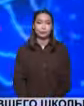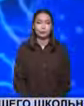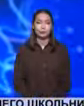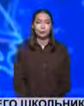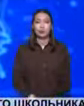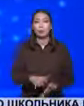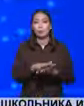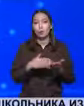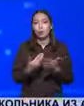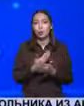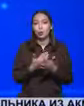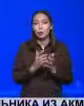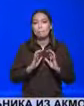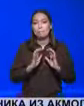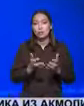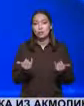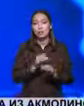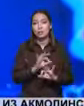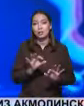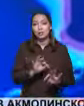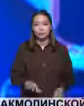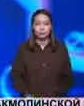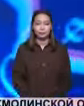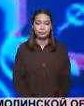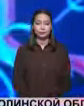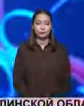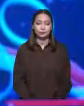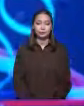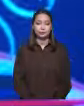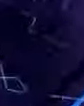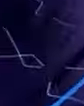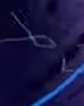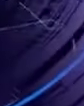Мы продолжаем выпуск. Далее о новостях в мире расскажет Дильнас Насекенова.